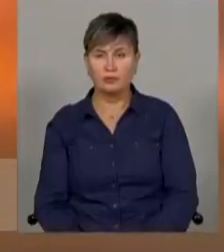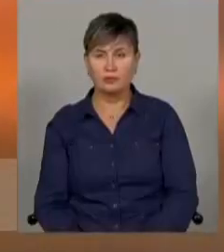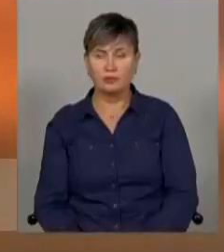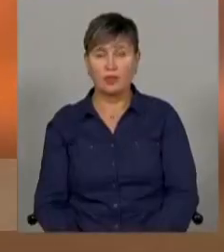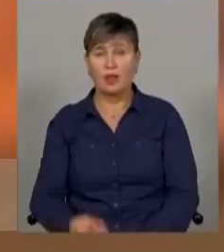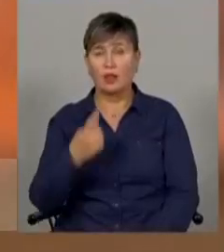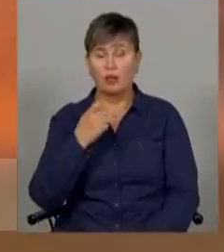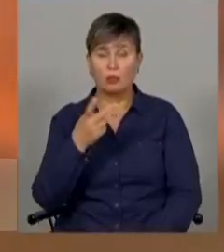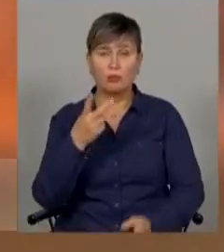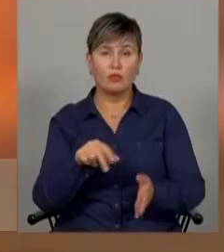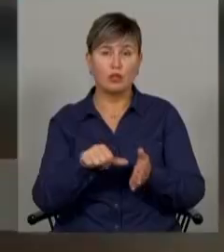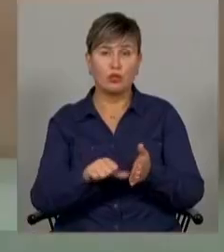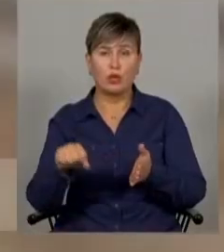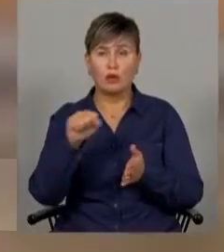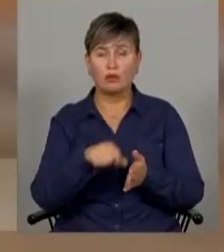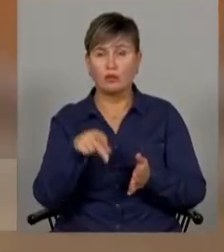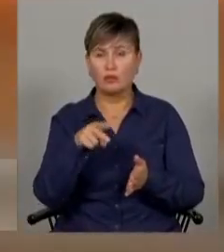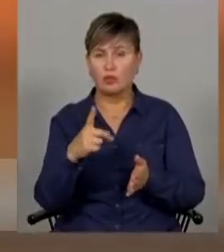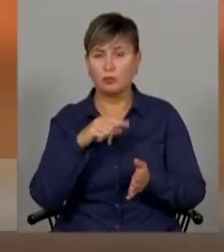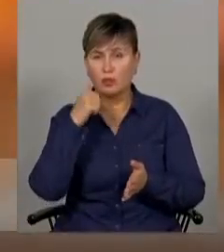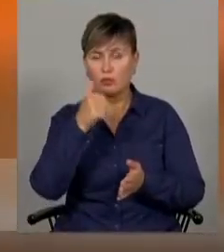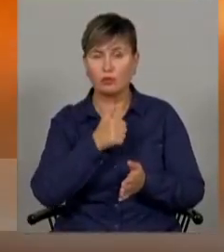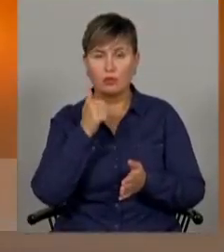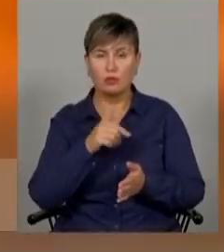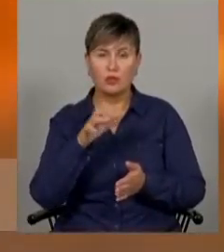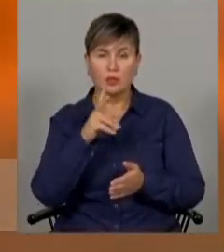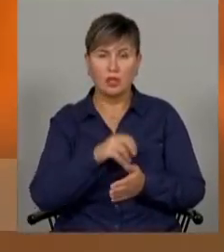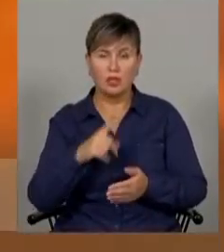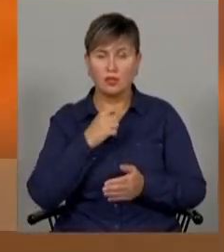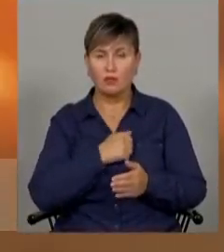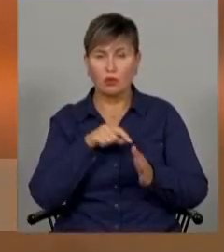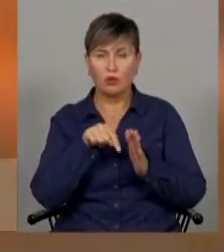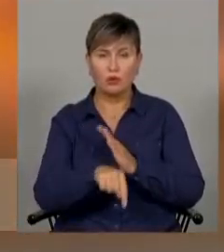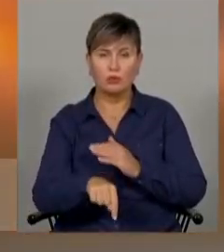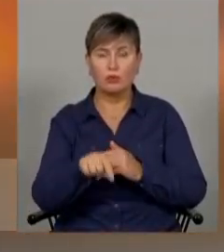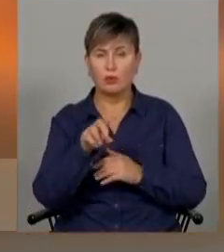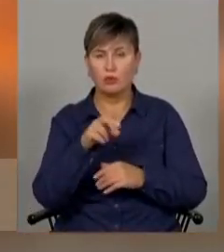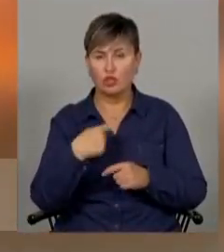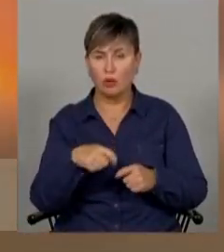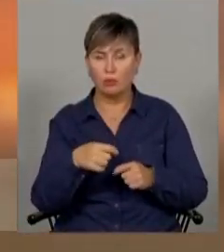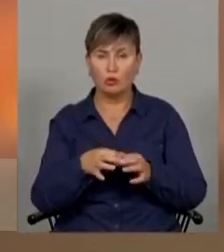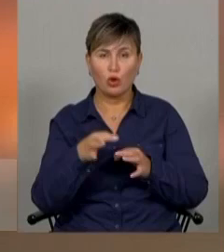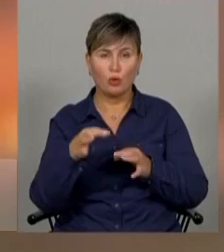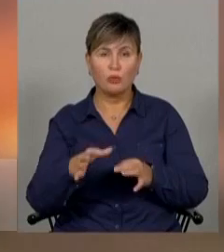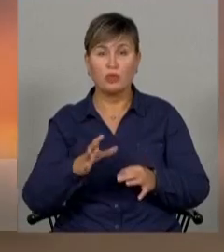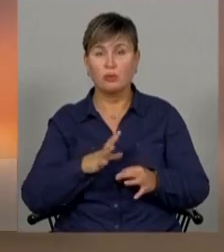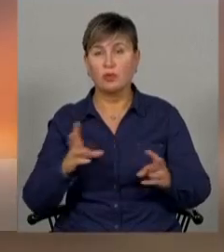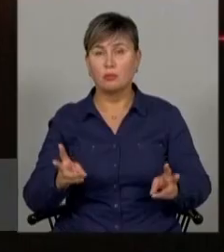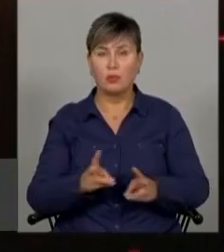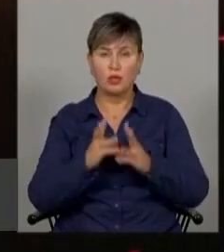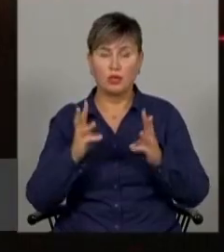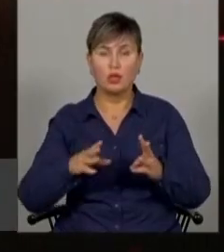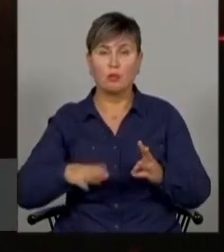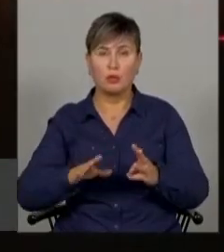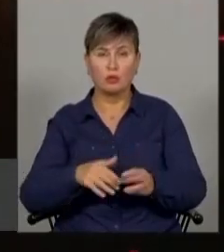напомним 26 августа 2021 года на складе войсковой части расположенной в байзякском районе жамбылской области произошел пожар затем